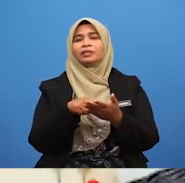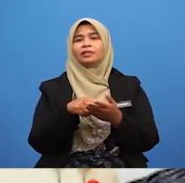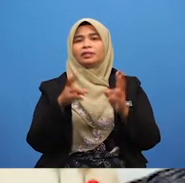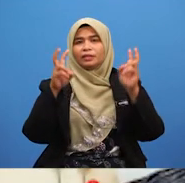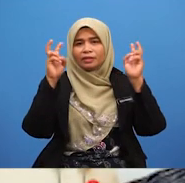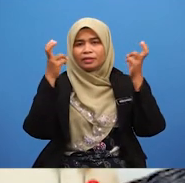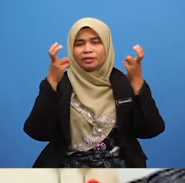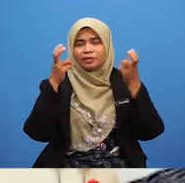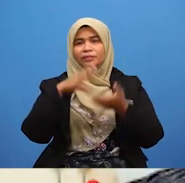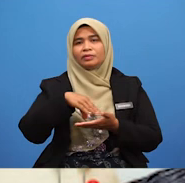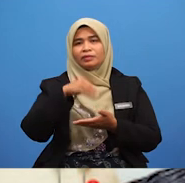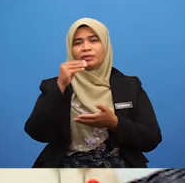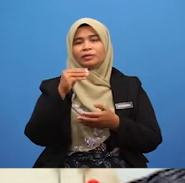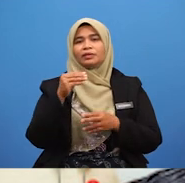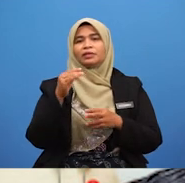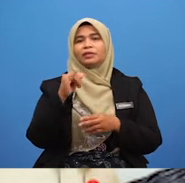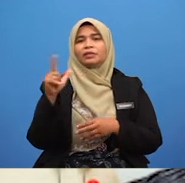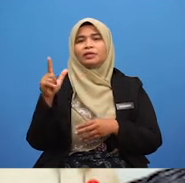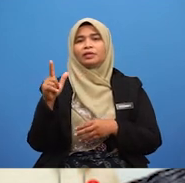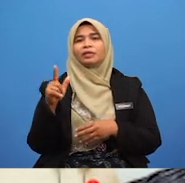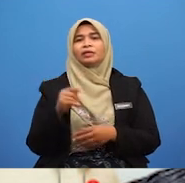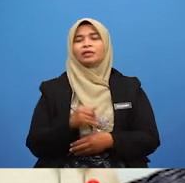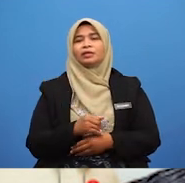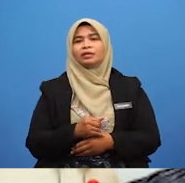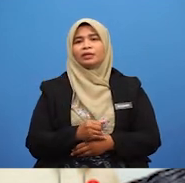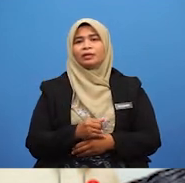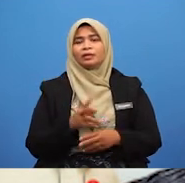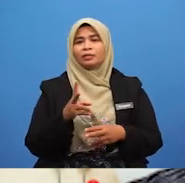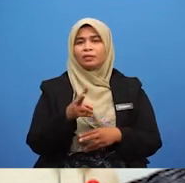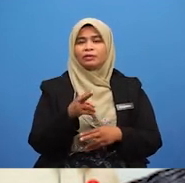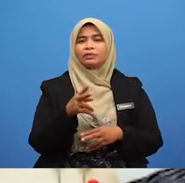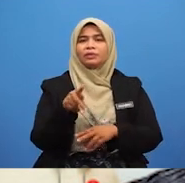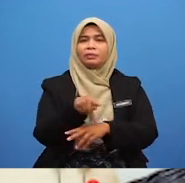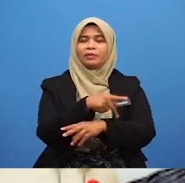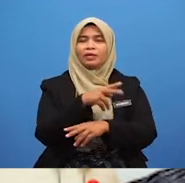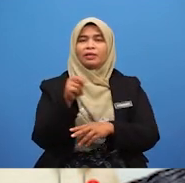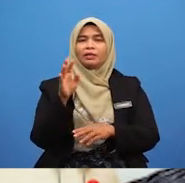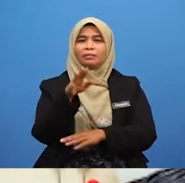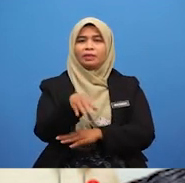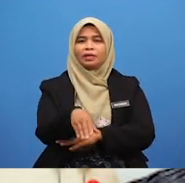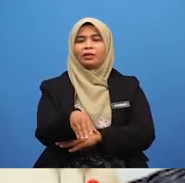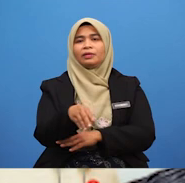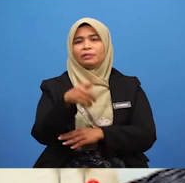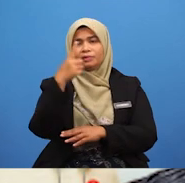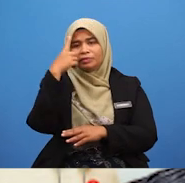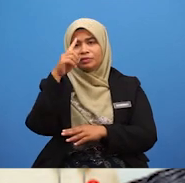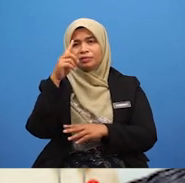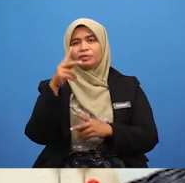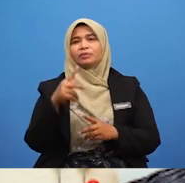kita ialah Kompetisi 4 Menggunting Fabrik Pakaian Malam bagi kursus